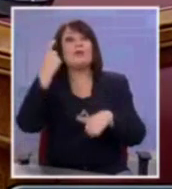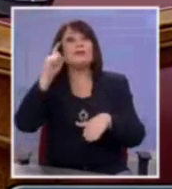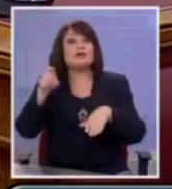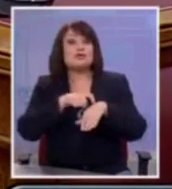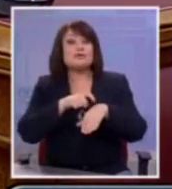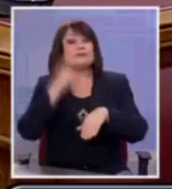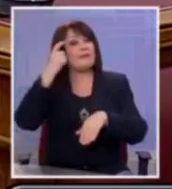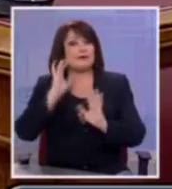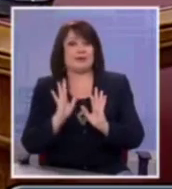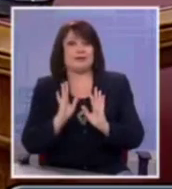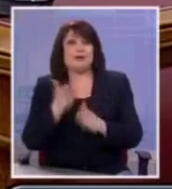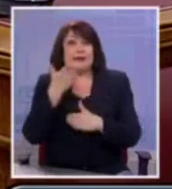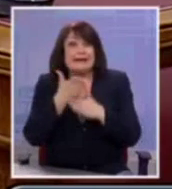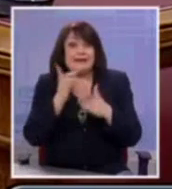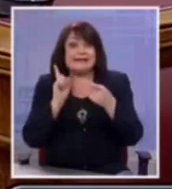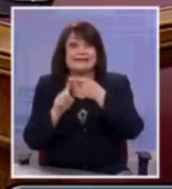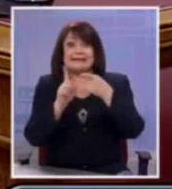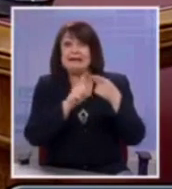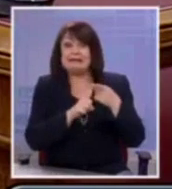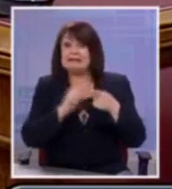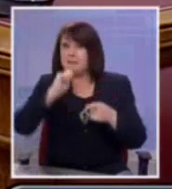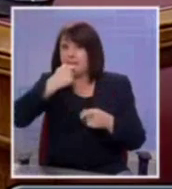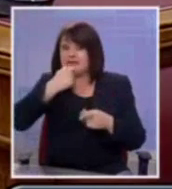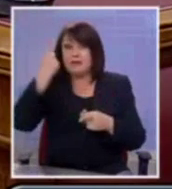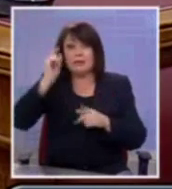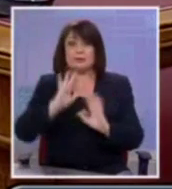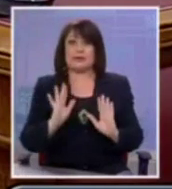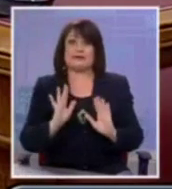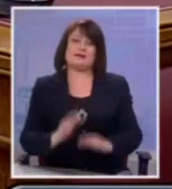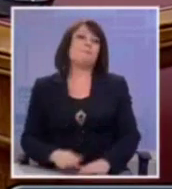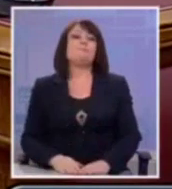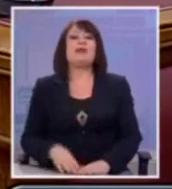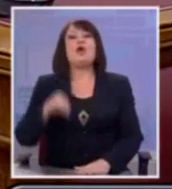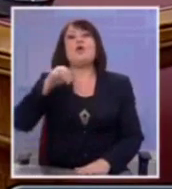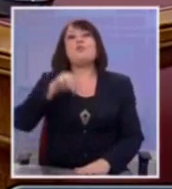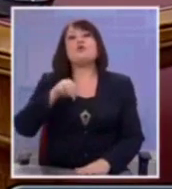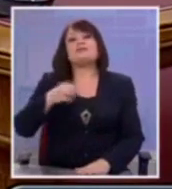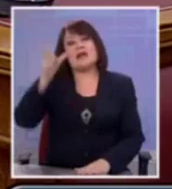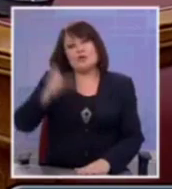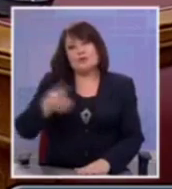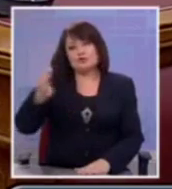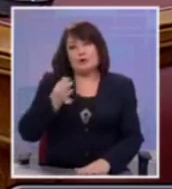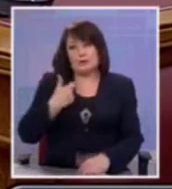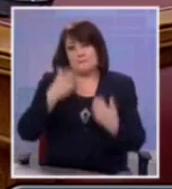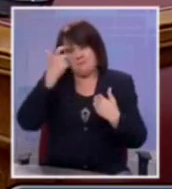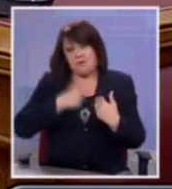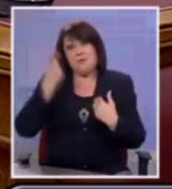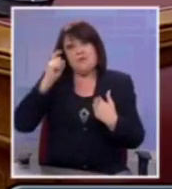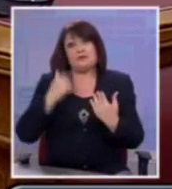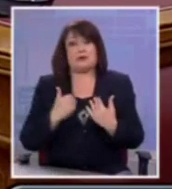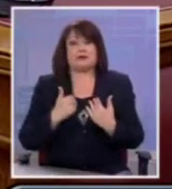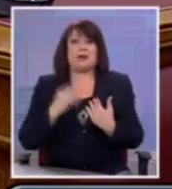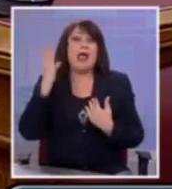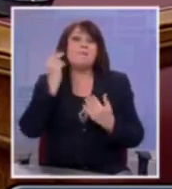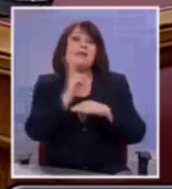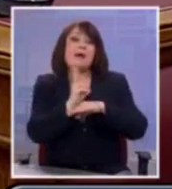σήμερα. Αυτές οι αιτήσεις γίνανε. Από ό,τι λέει ο κ. Μπουρστάιν, εγώ δεν μπορώ να το επιβεβαιώσω, δεν το ήξερα. Το έμαθα από το